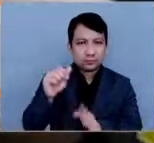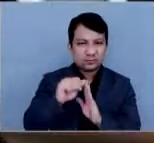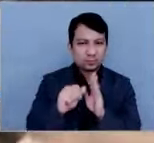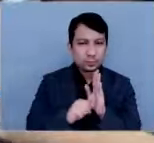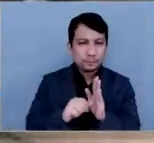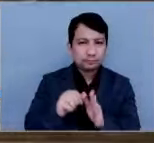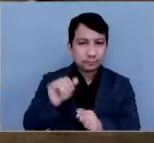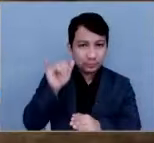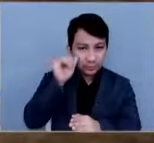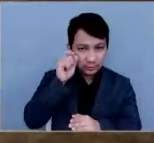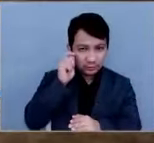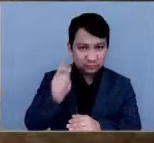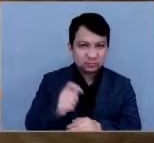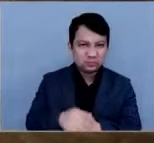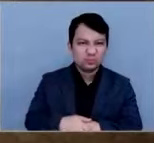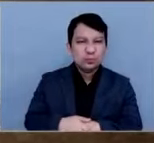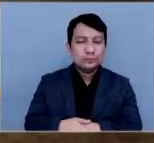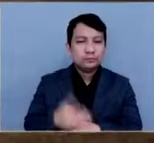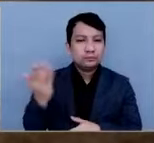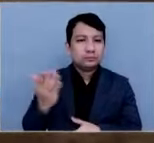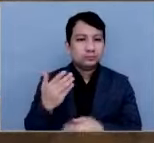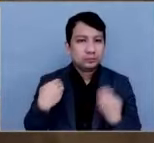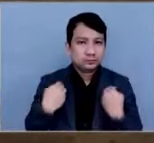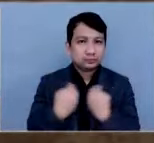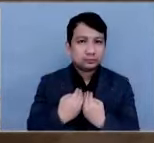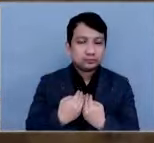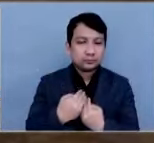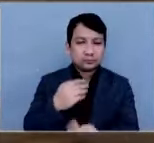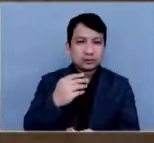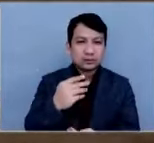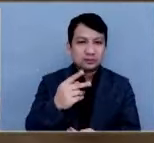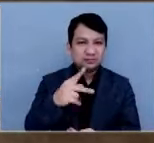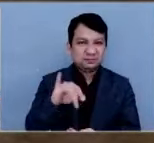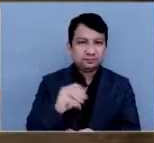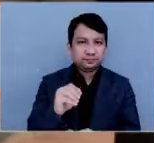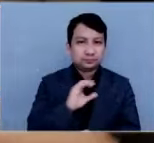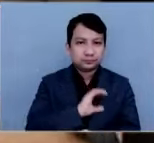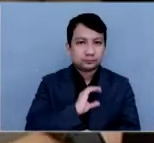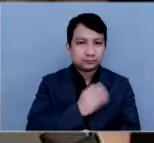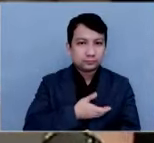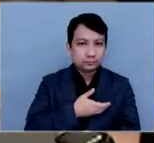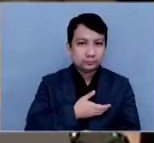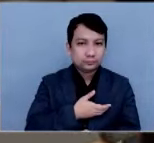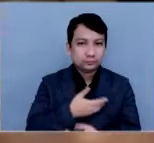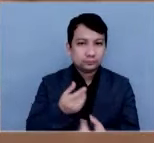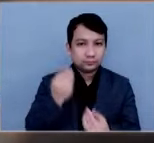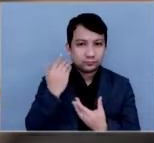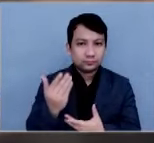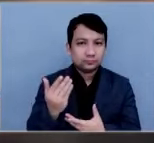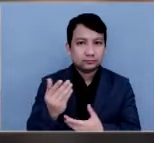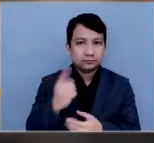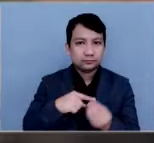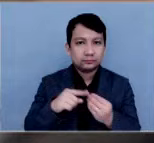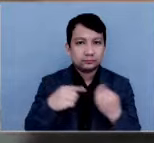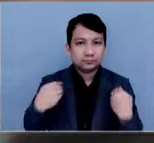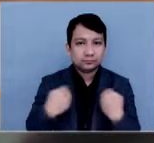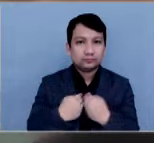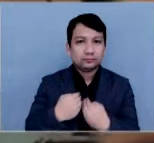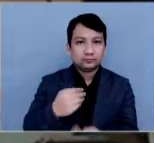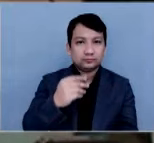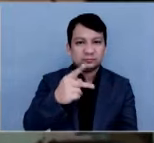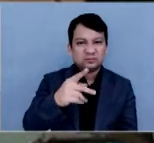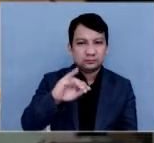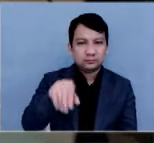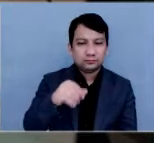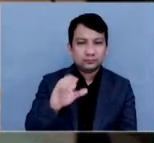Israelito Torion sa inasal ng ilang miyembro ng religious group. Sorry sa mga ginawa po ng ibang members po ng KOJC.